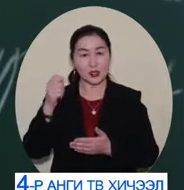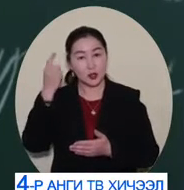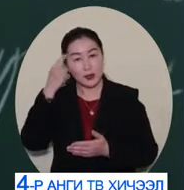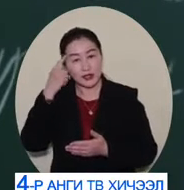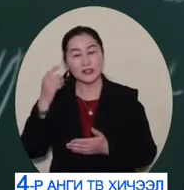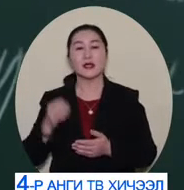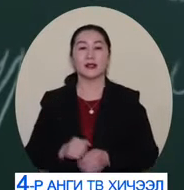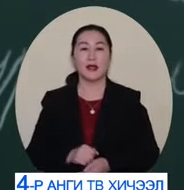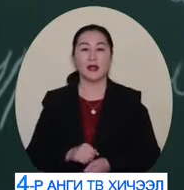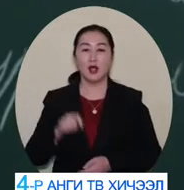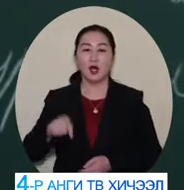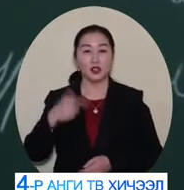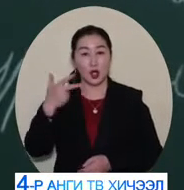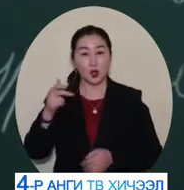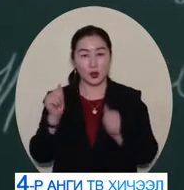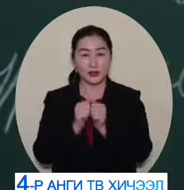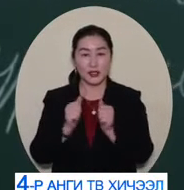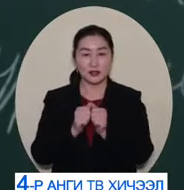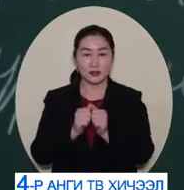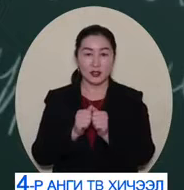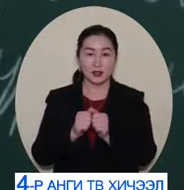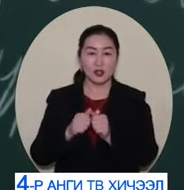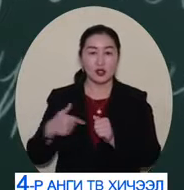ерөөхдөө энийг бас нийлээсээ ойлгосон байх гэж бодож байна.